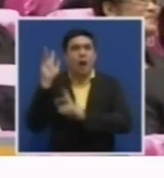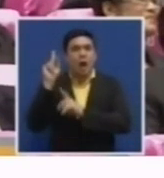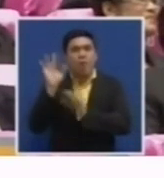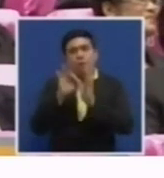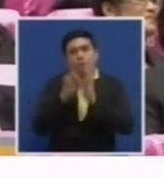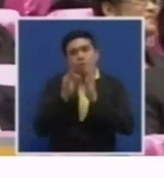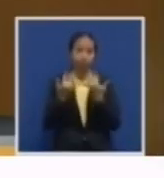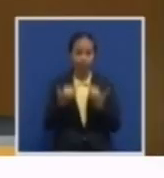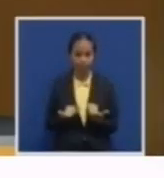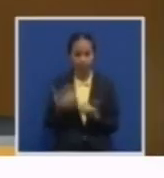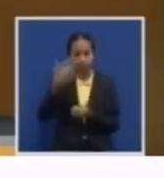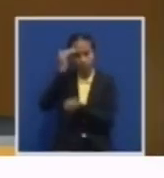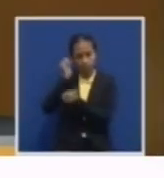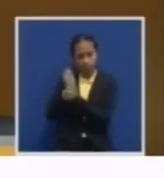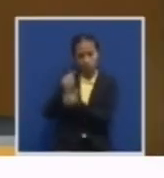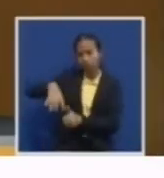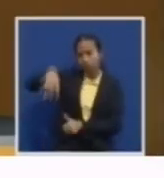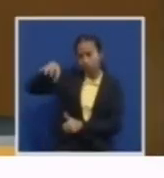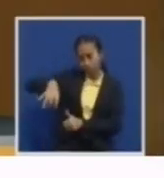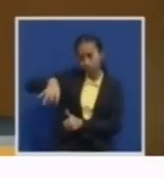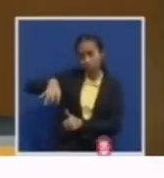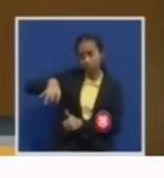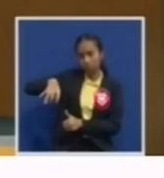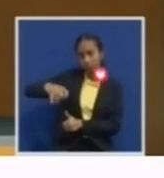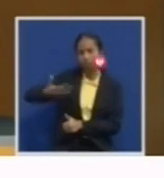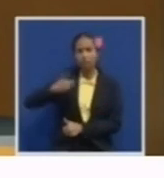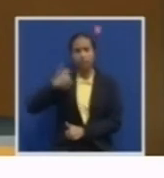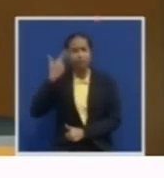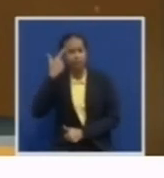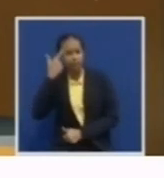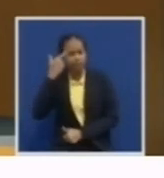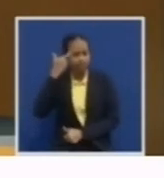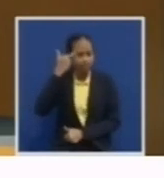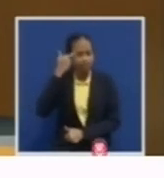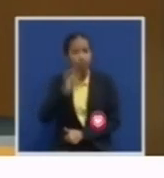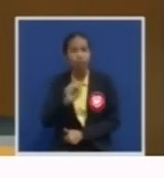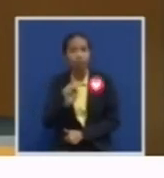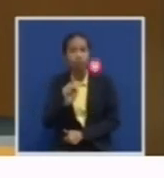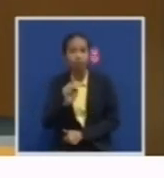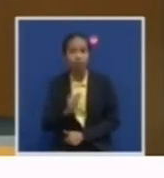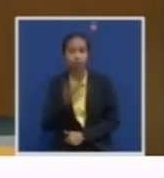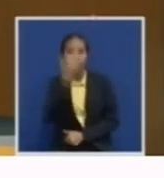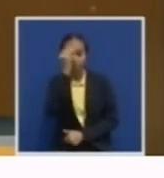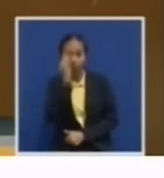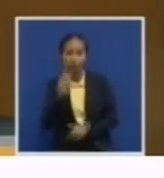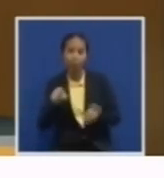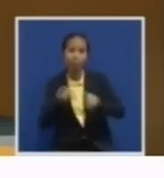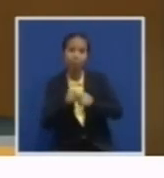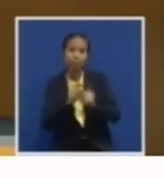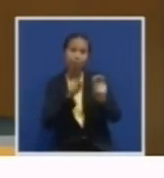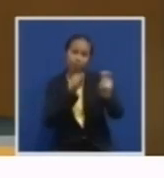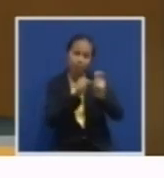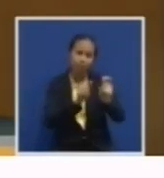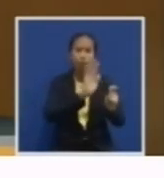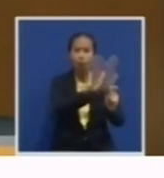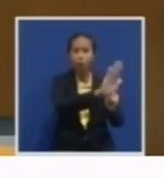ว่าขึ้นอยู่กับภารกิจของรองนายกและรัฐมนตรีกลาโหมในขณะนั้นเพื่อเป็นการย่นเวลาในการเดินทางนะครับ นี่ค่ะถามต่อแบ